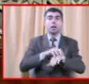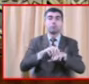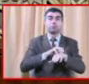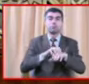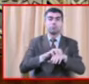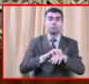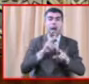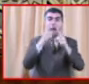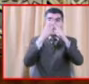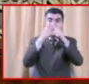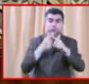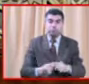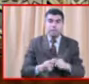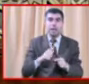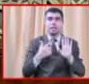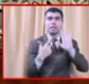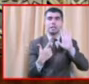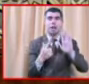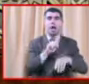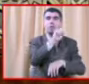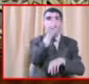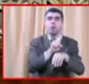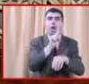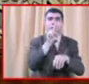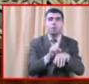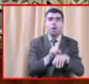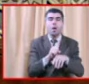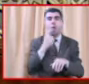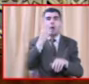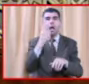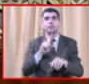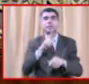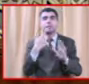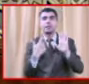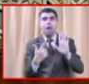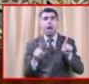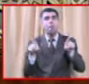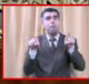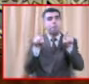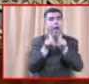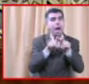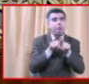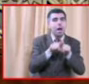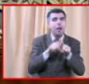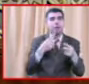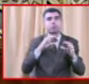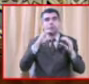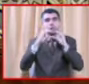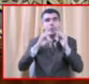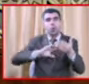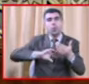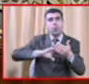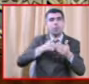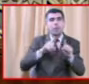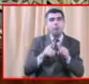عدد الأسئلة 7، من السؤال رقم 1 إلى 7، وهي أسئلة آنية لا